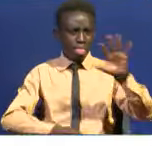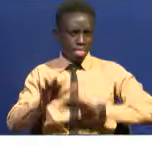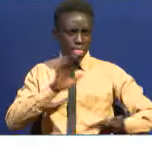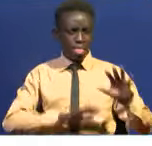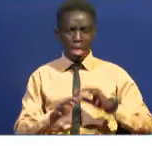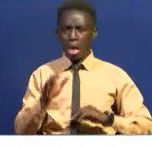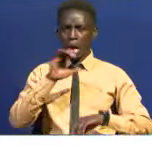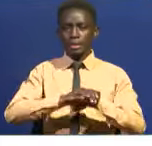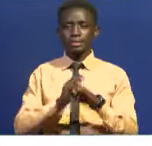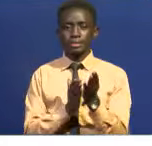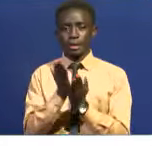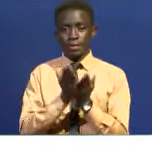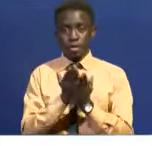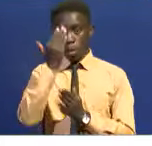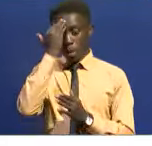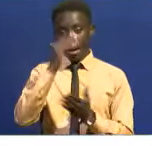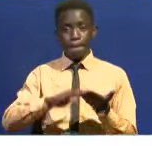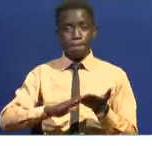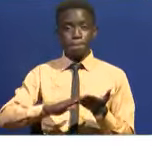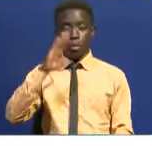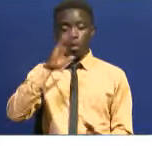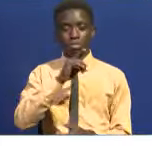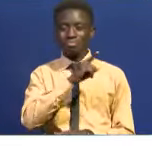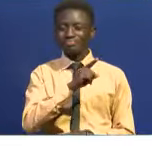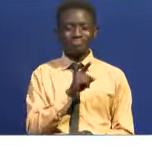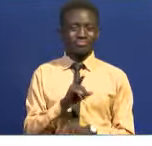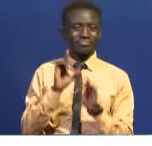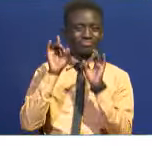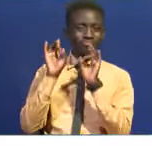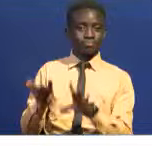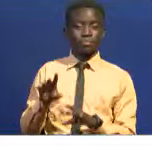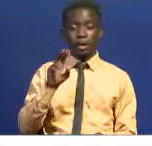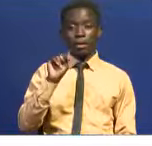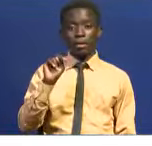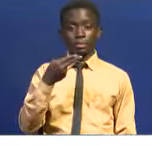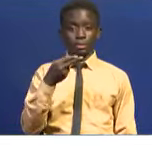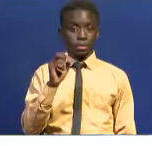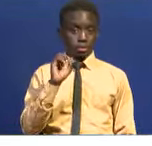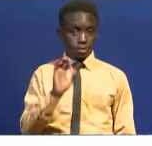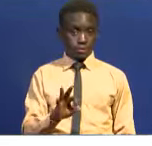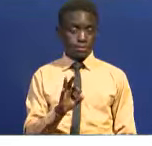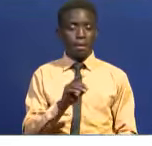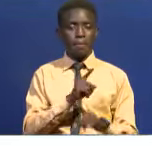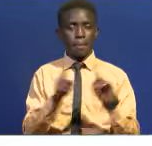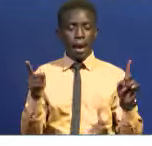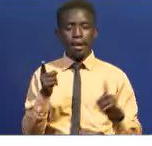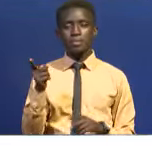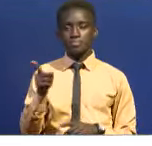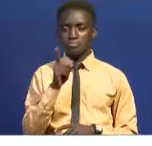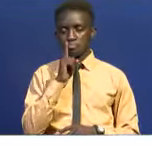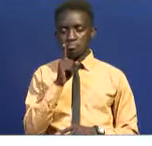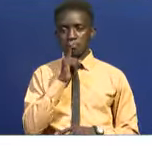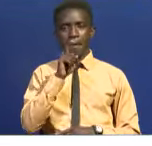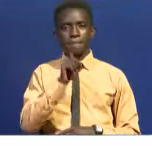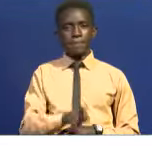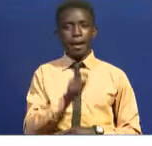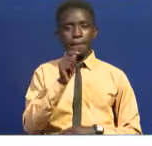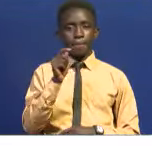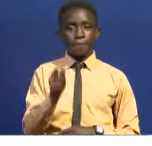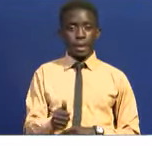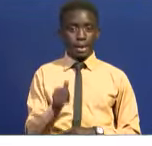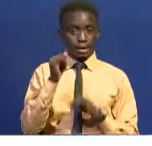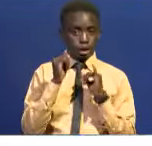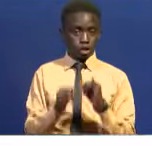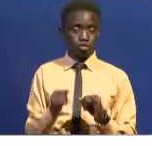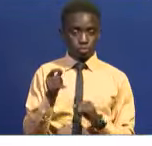baada ya vituo vingi vya afya kupuzilia mbali kadi za hazina ya NHIF na badala yake kuagiza malipo kwa huduma hizo yawe